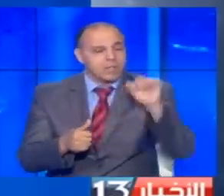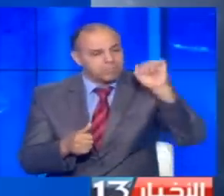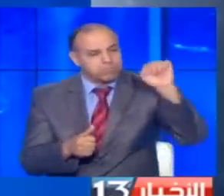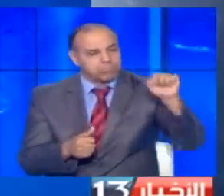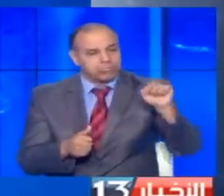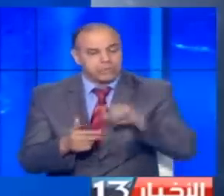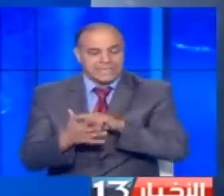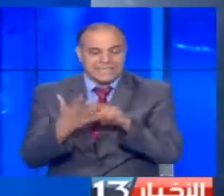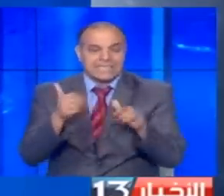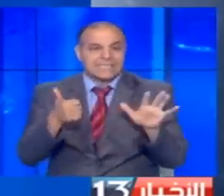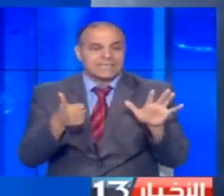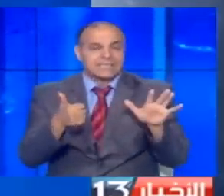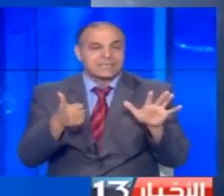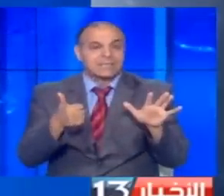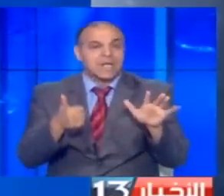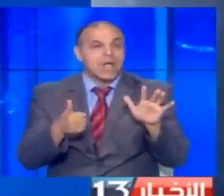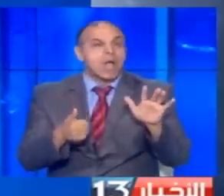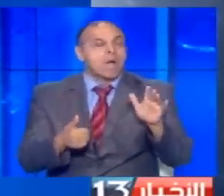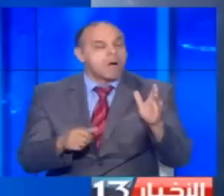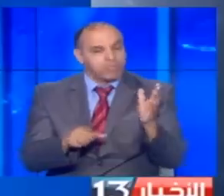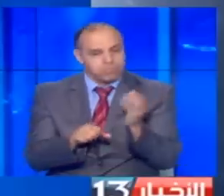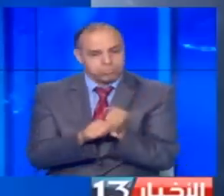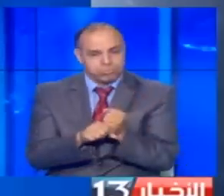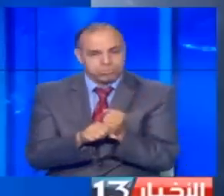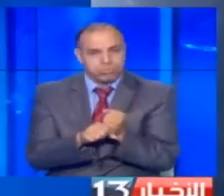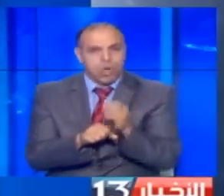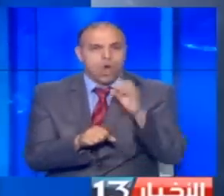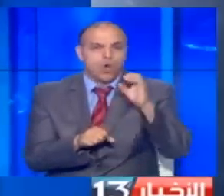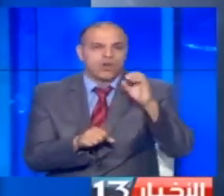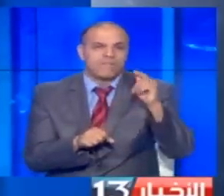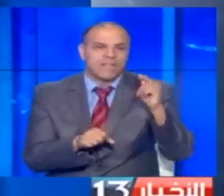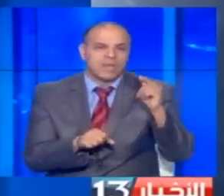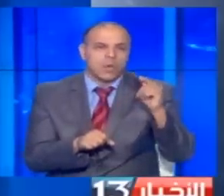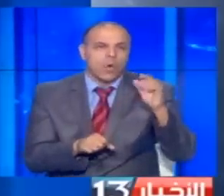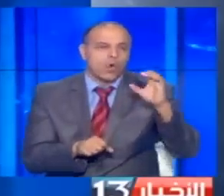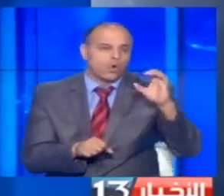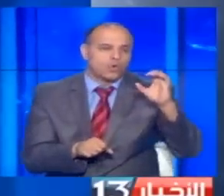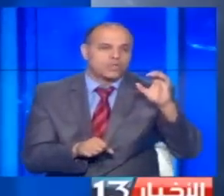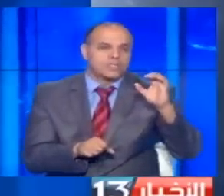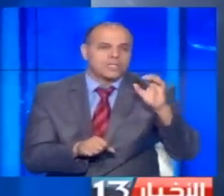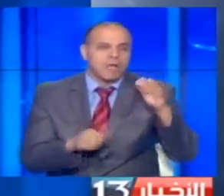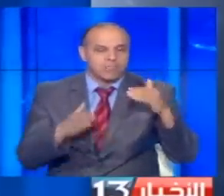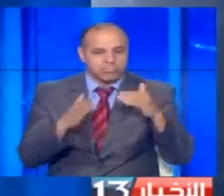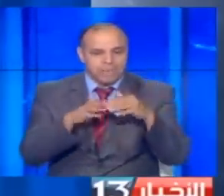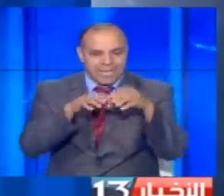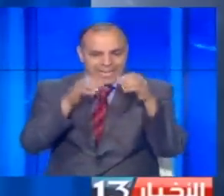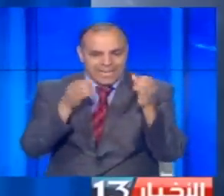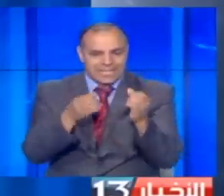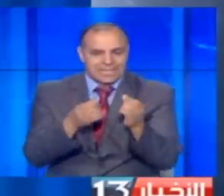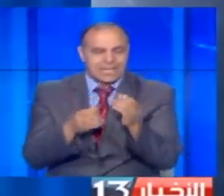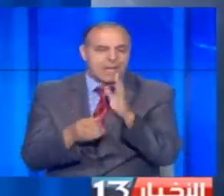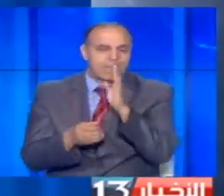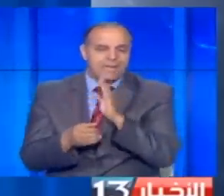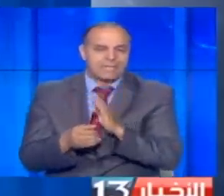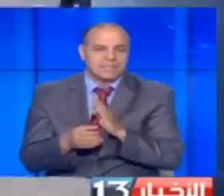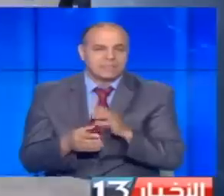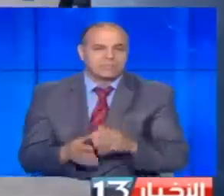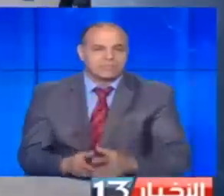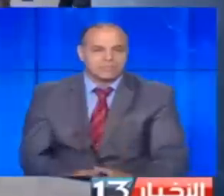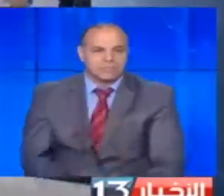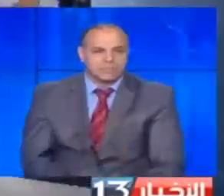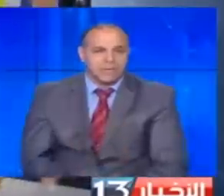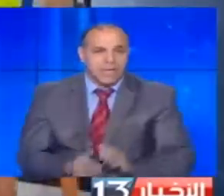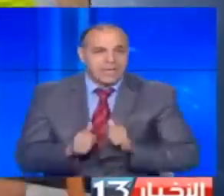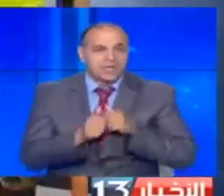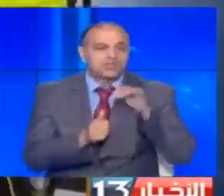السادس على التوالي بينما تاهل كل من كورينثيانس وكروزيرو الى نهائي كاس تبع